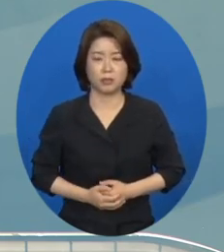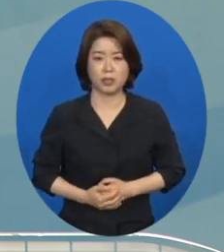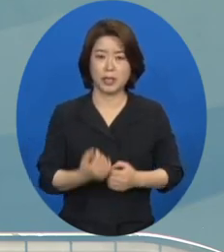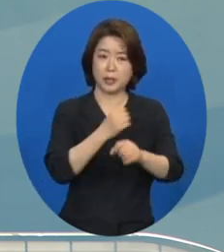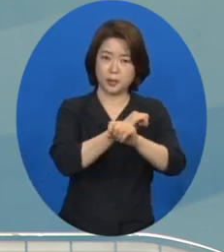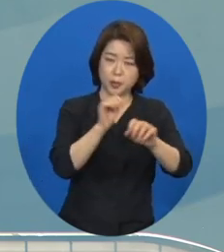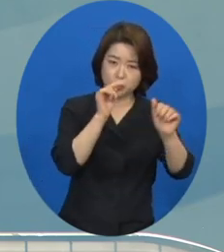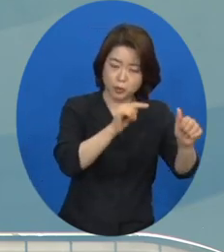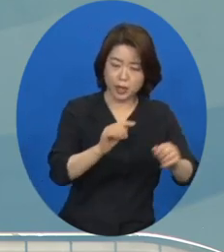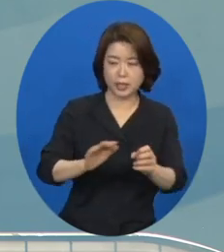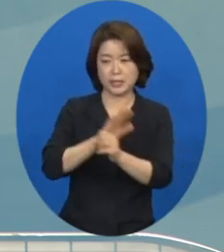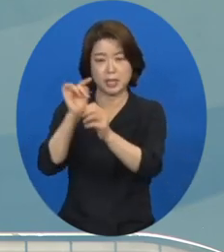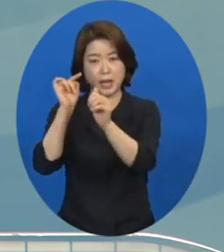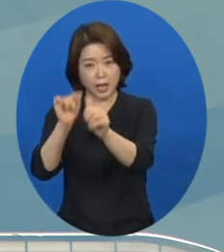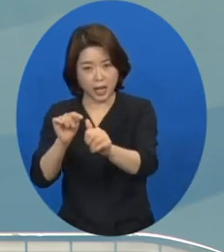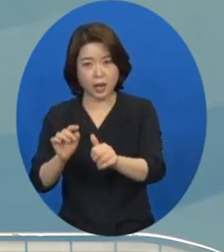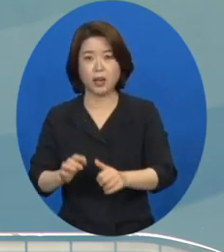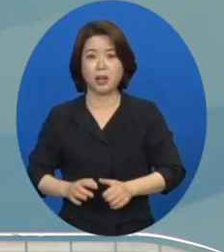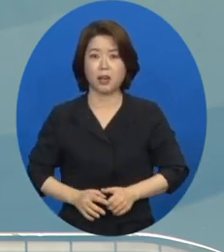용서하라, 사랑하라,